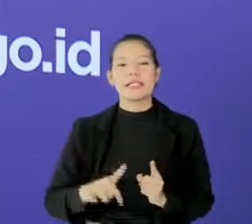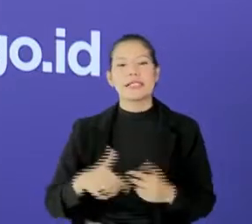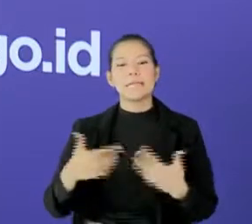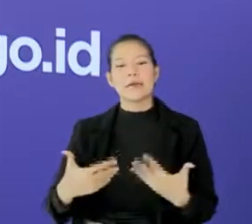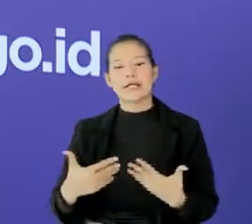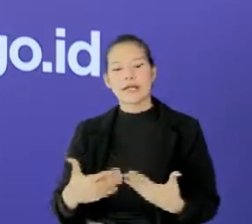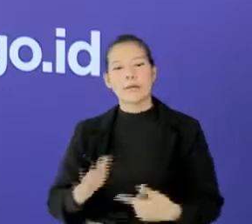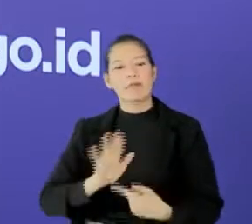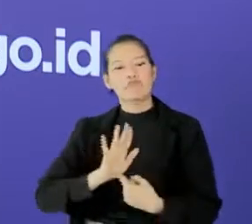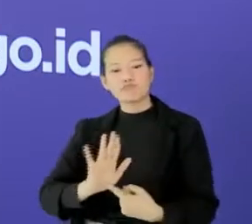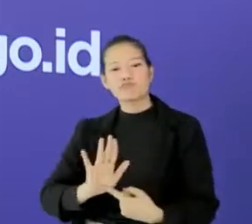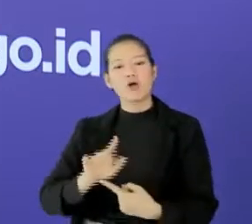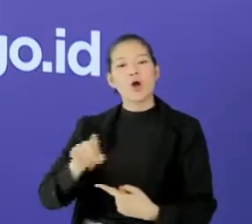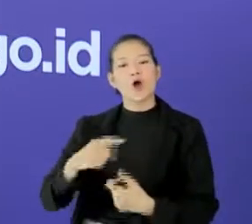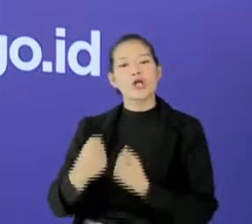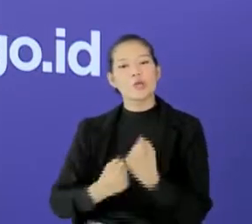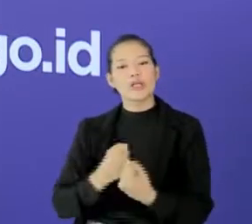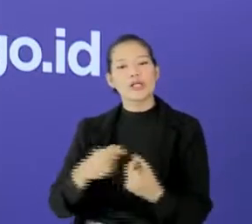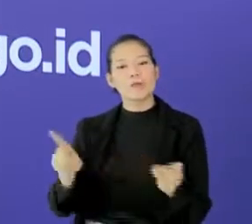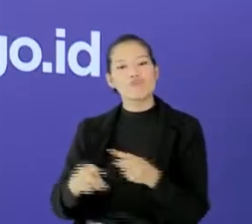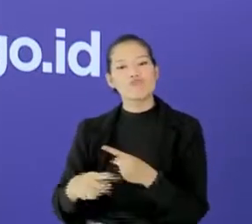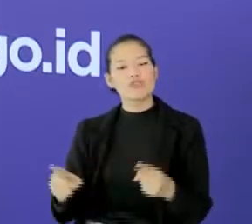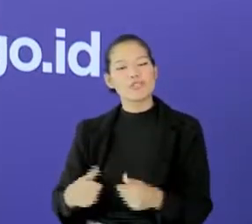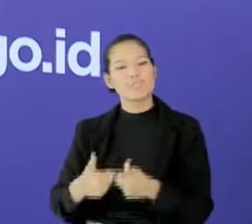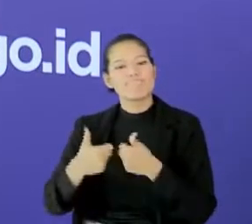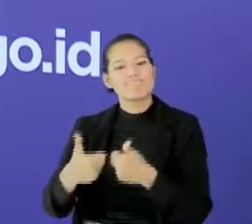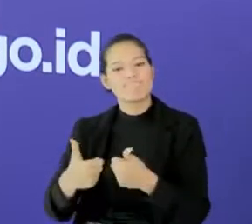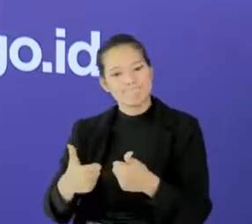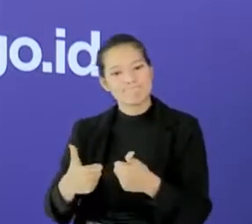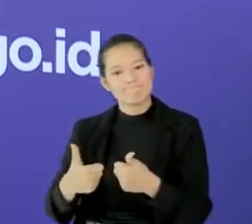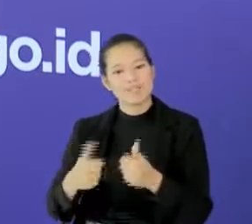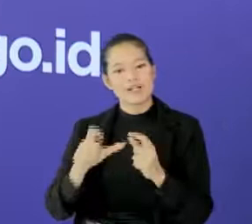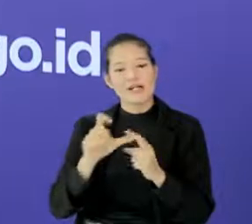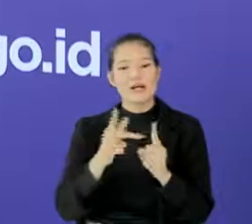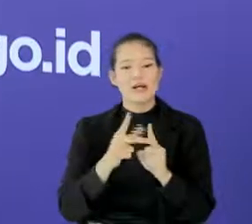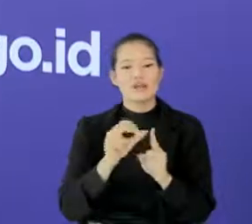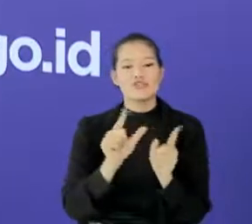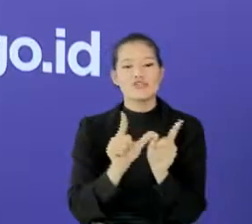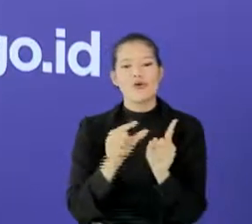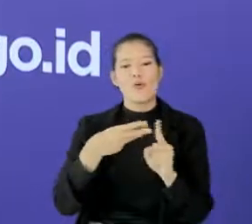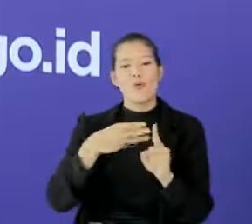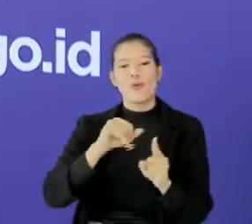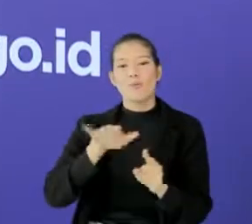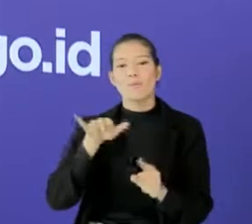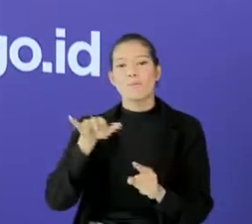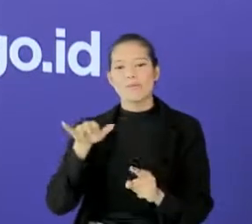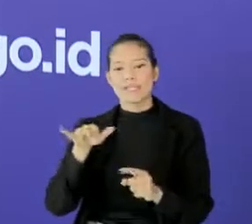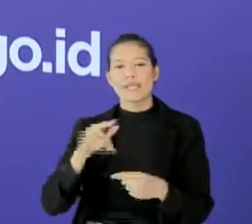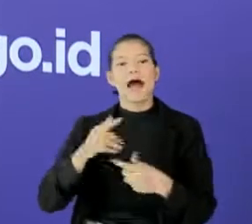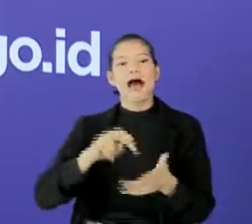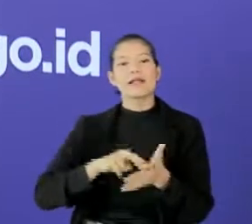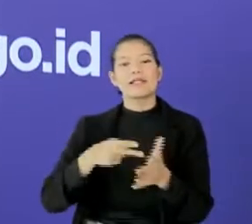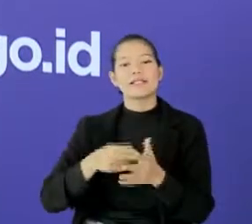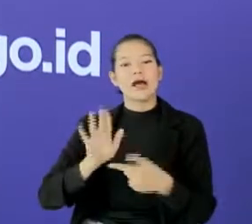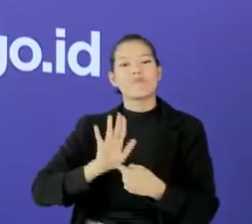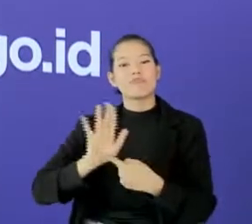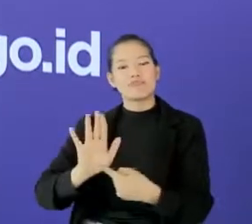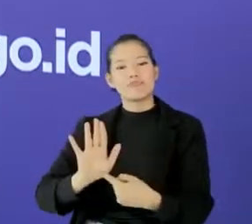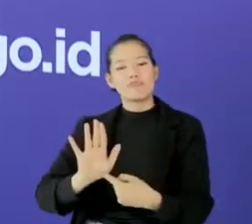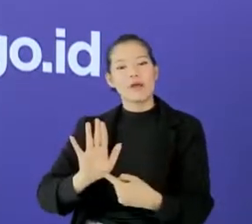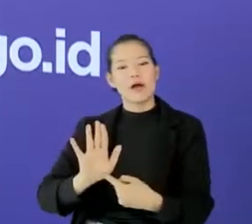kebangkitan industri musik dalam industri musik showbiz online berbayar. Selama ini pemain band